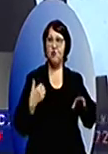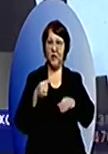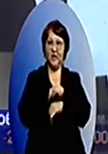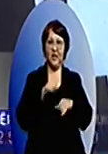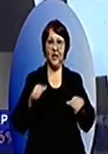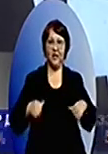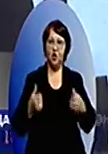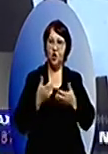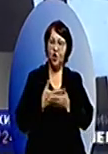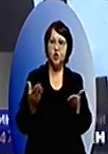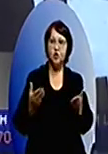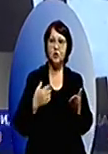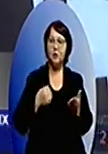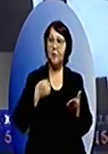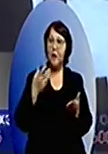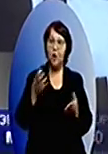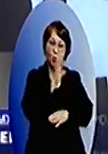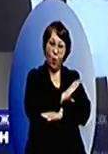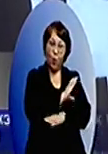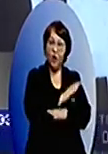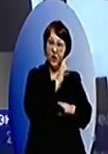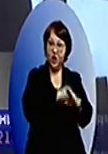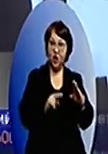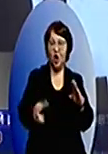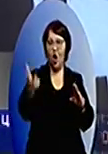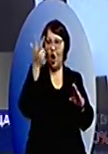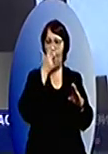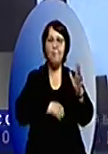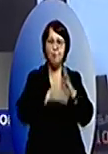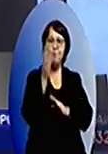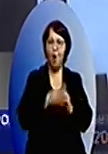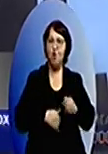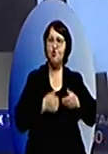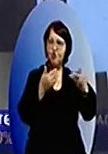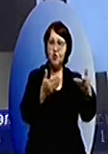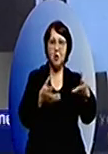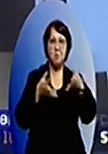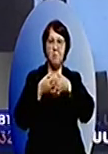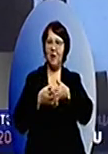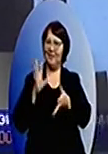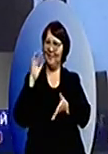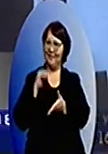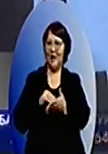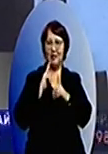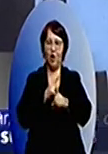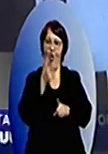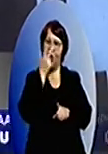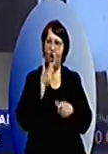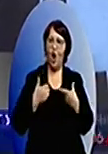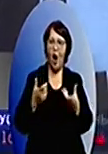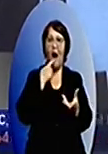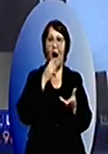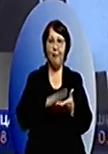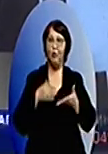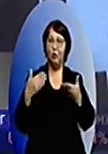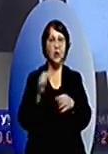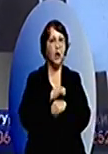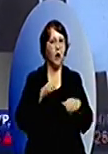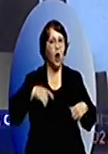өгчсэн сурчлагаанда сургууль цэцэрлэгийн зөвшөөр бүх юм стандарт хороолыг барьж байгуулна гэдэг амлалт өгч